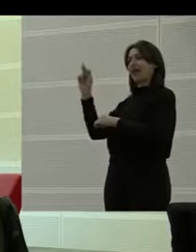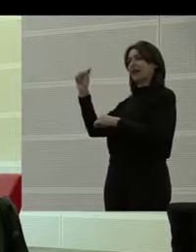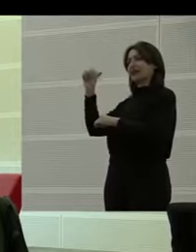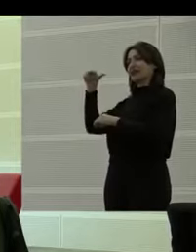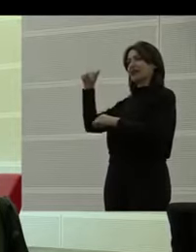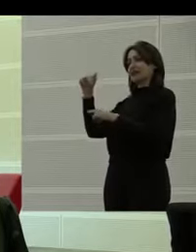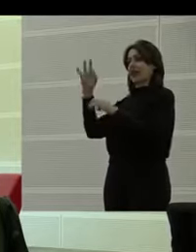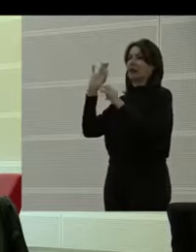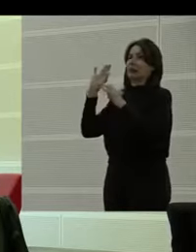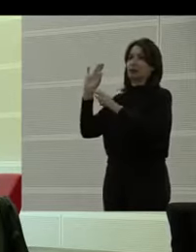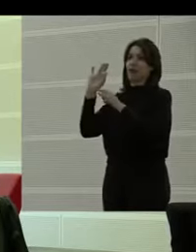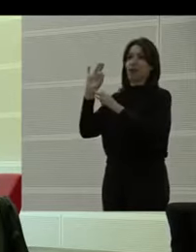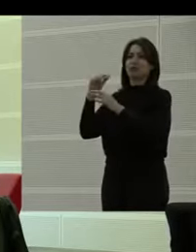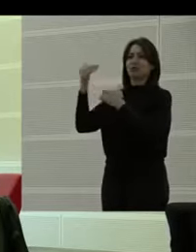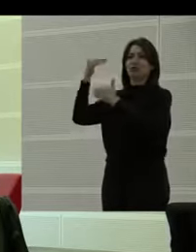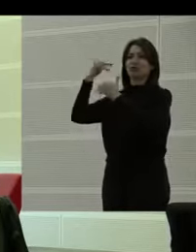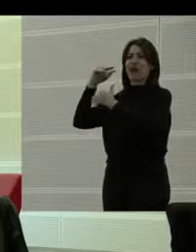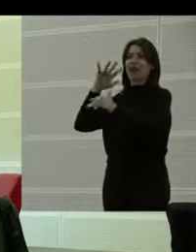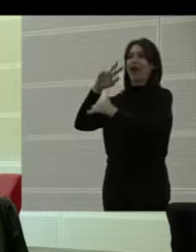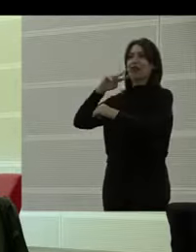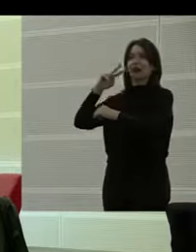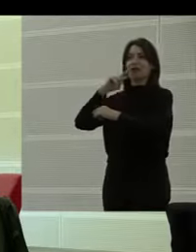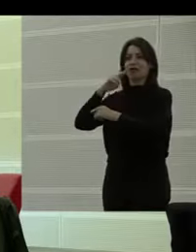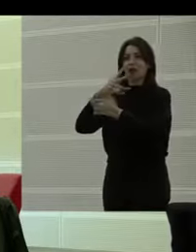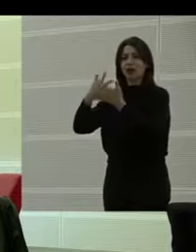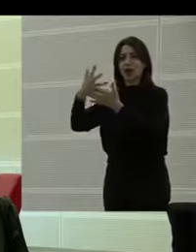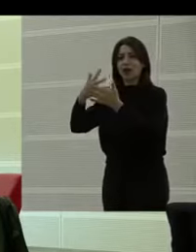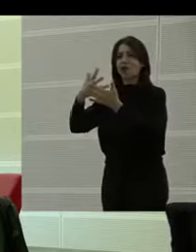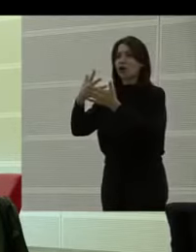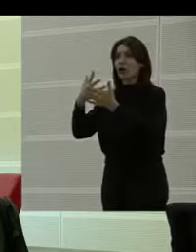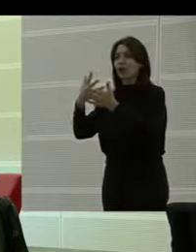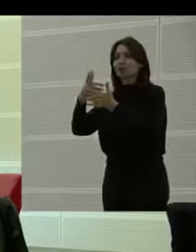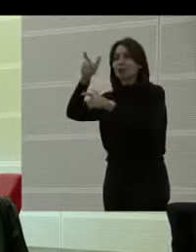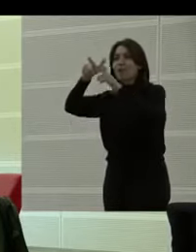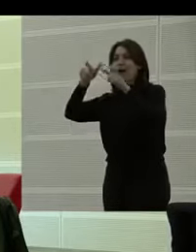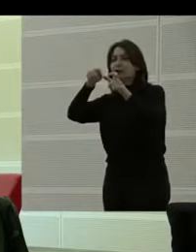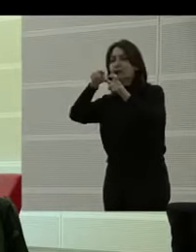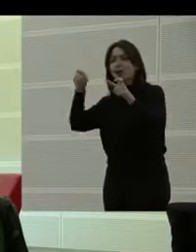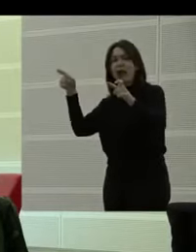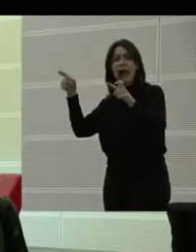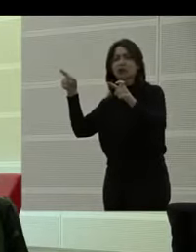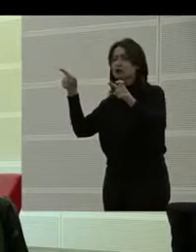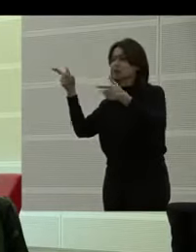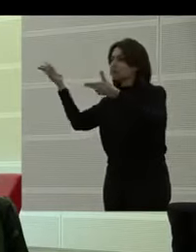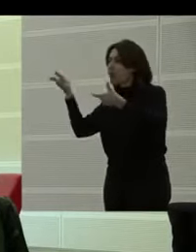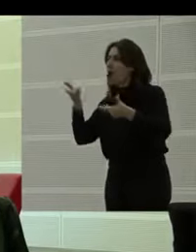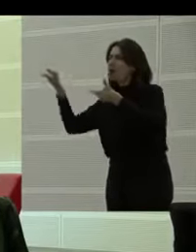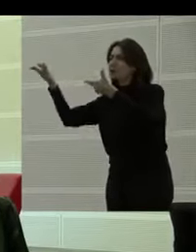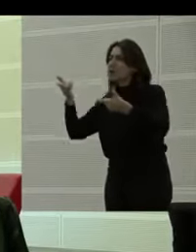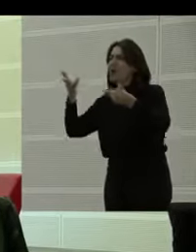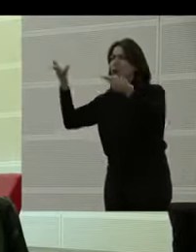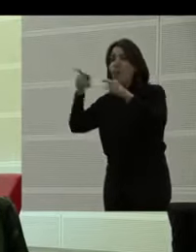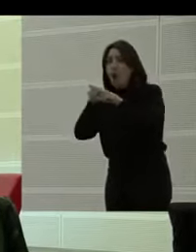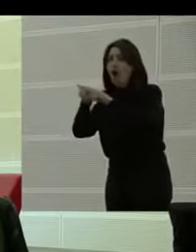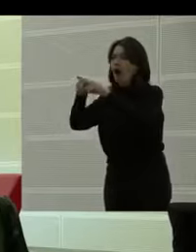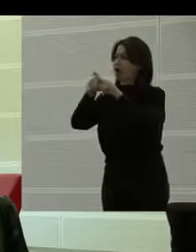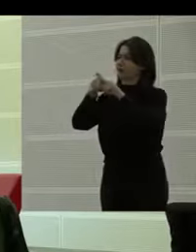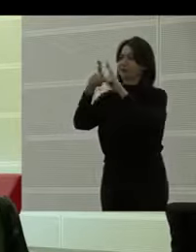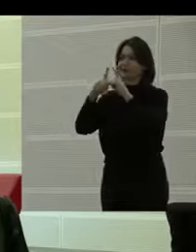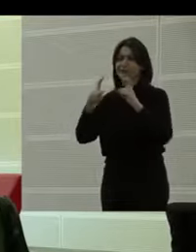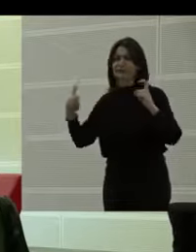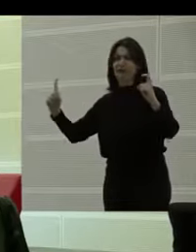Zanardo, Lucia Poli la volta scorsa, poi avevo Guccini, personaggi molto eterogenei tra di loro, molto diversi tra di loro, con